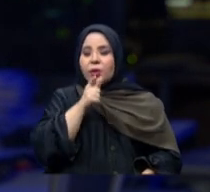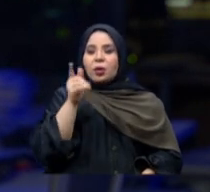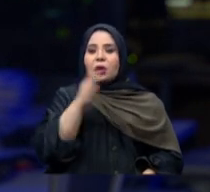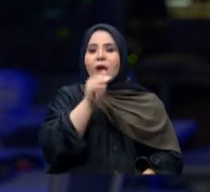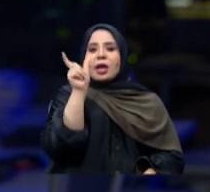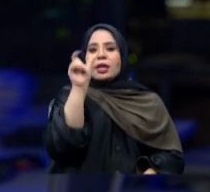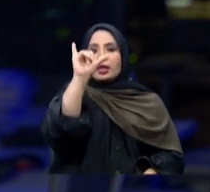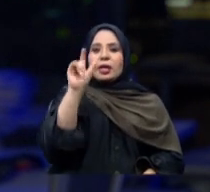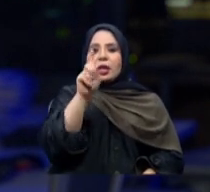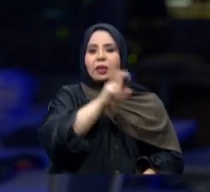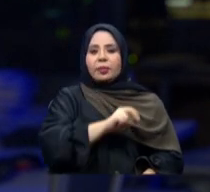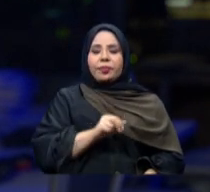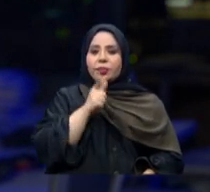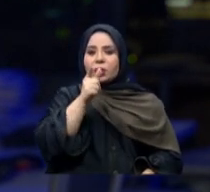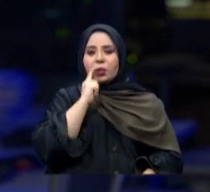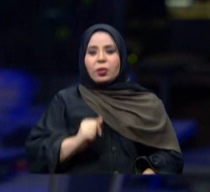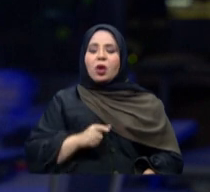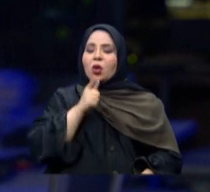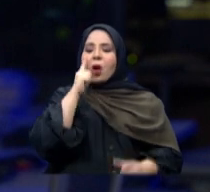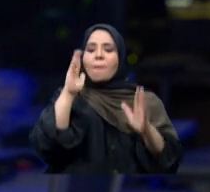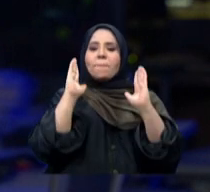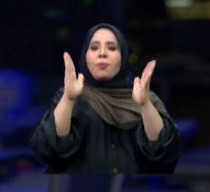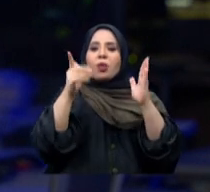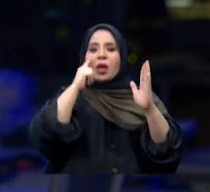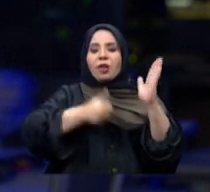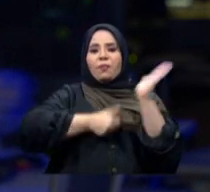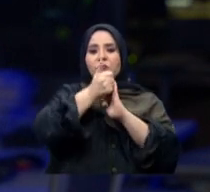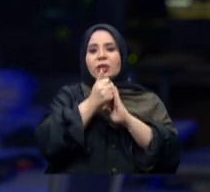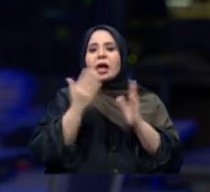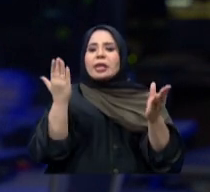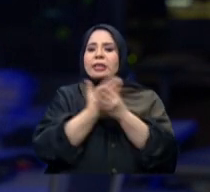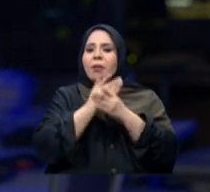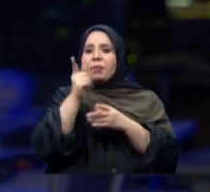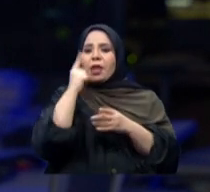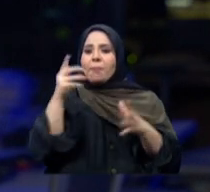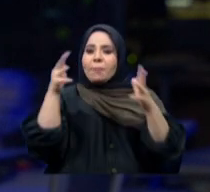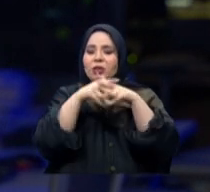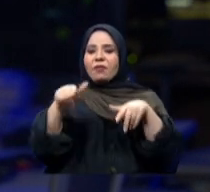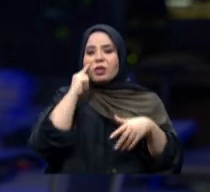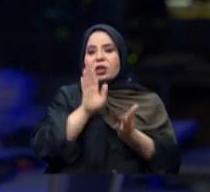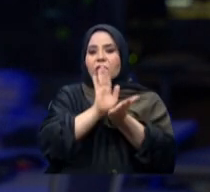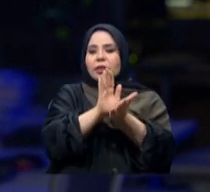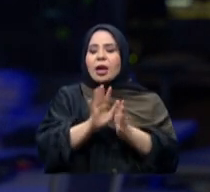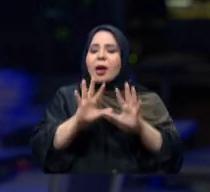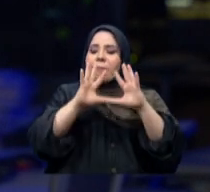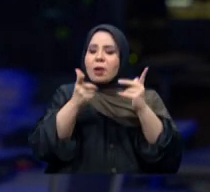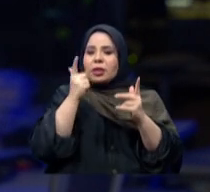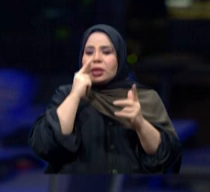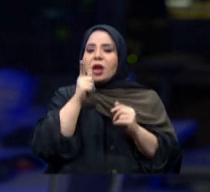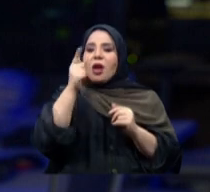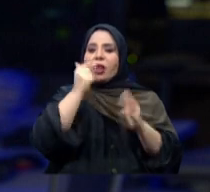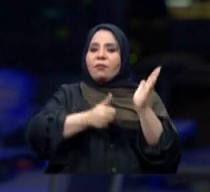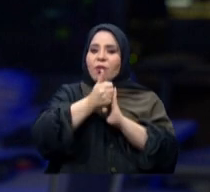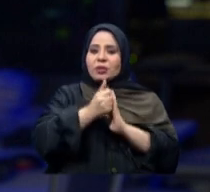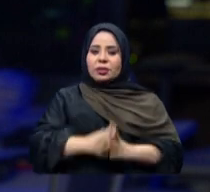الأعمال. بالبداية نبارك لك هذا الفوز. أستاذة نيلة، ما هو سبب مشاركتكم في هذه الجائزة وماذا يعني لكم